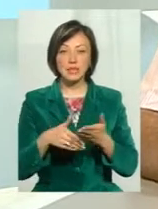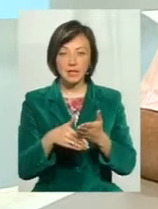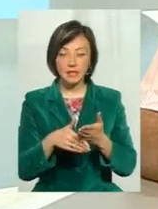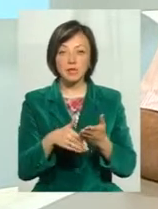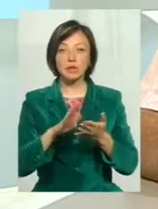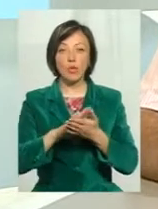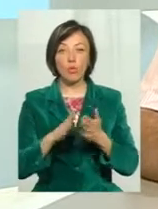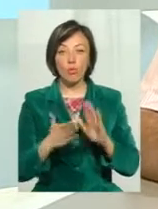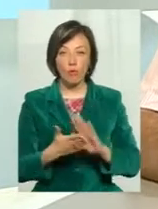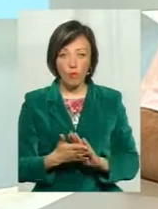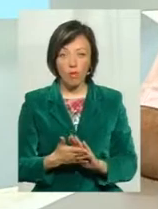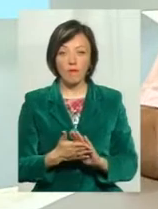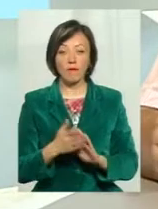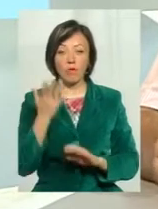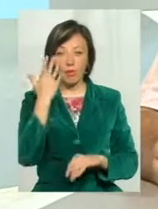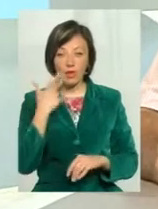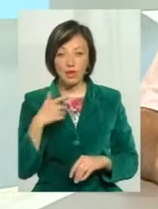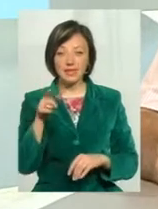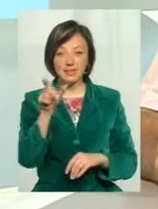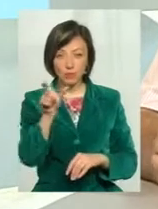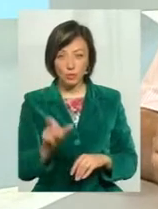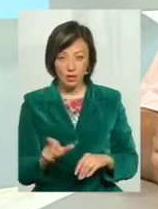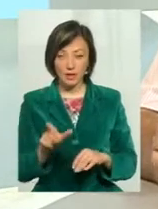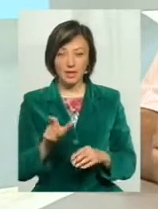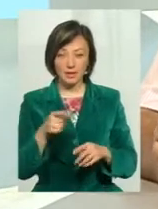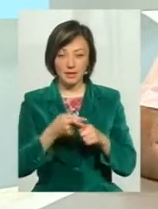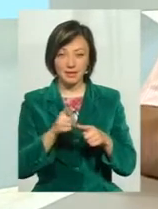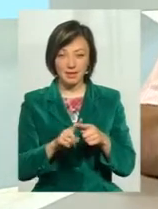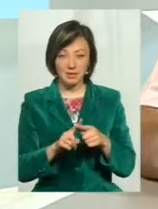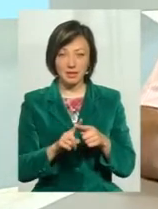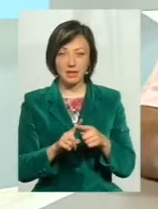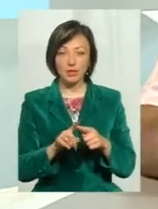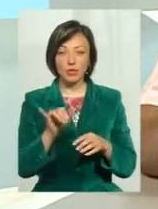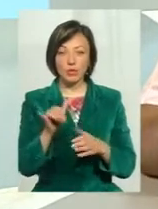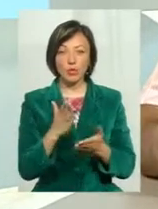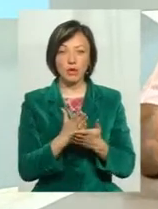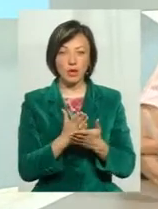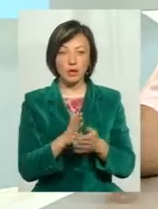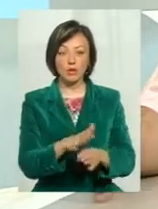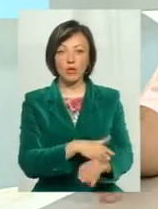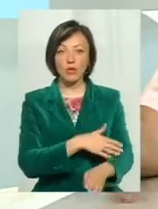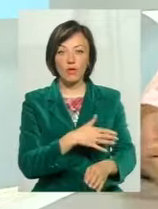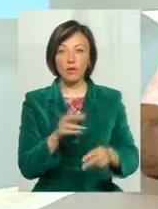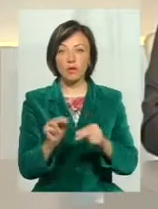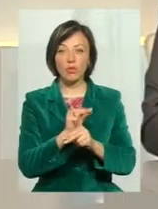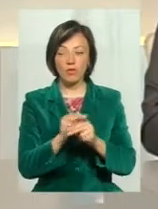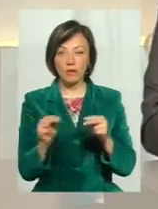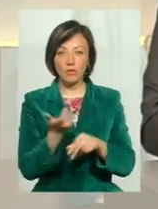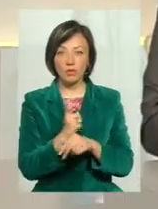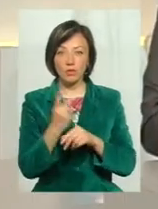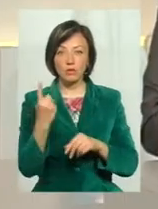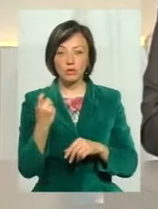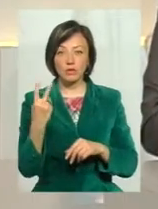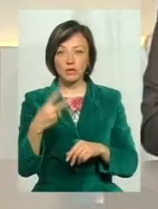за умови, що отой член сім'ї, в нього є довготривале лікування, тобто понад